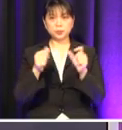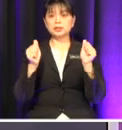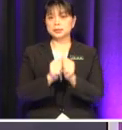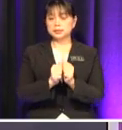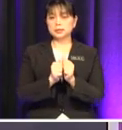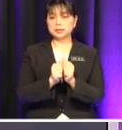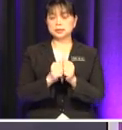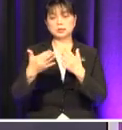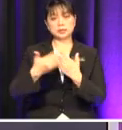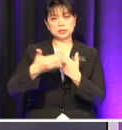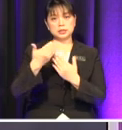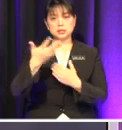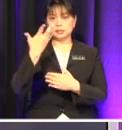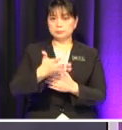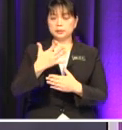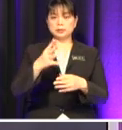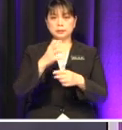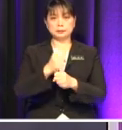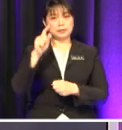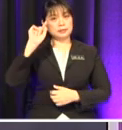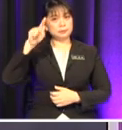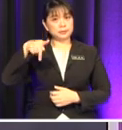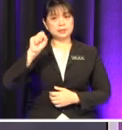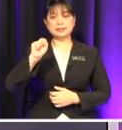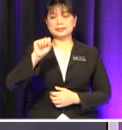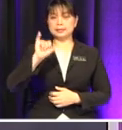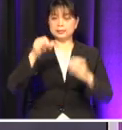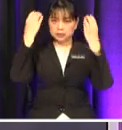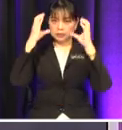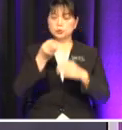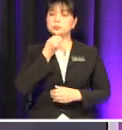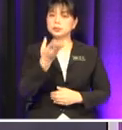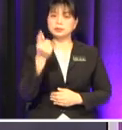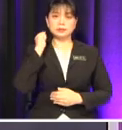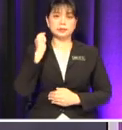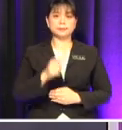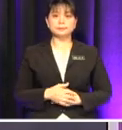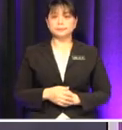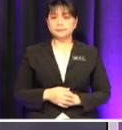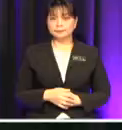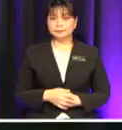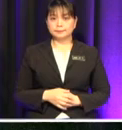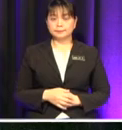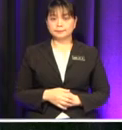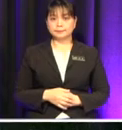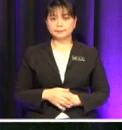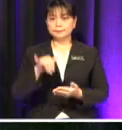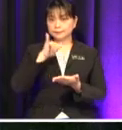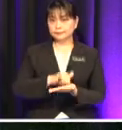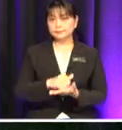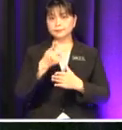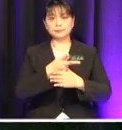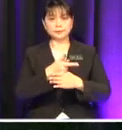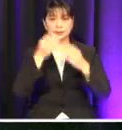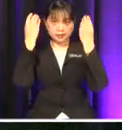mudah nanti setelah mendapat tips yang saya sempat berkunci hari ini ya Ivan itulah dia